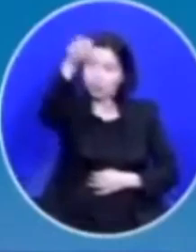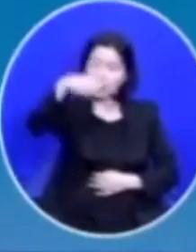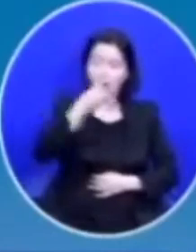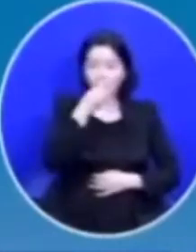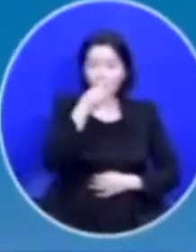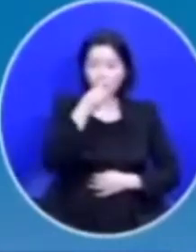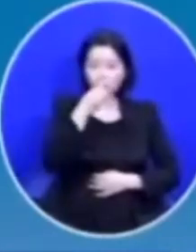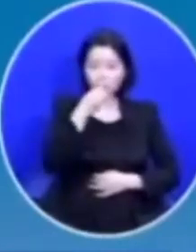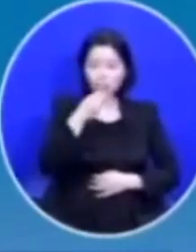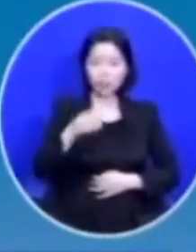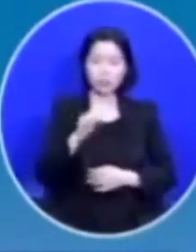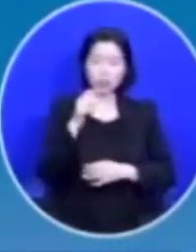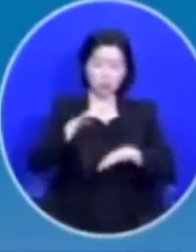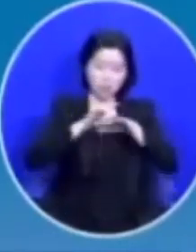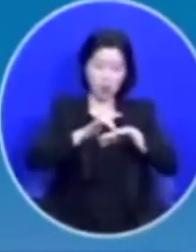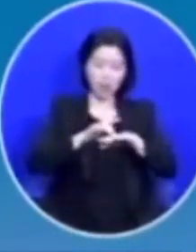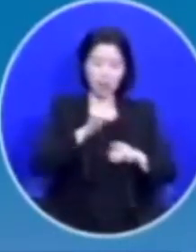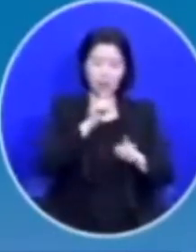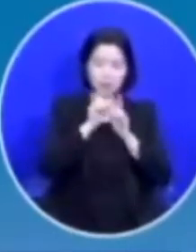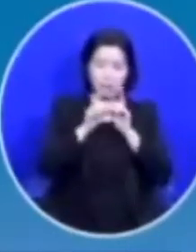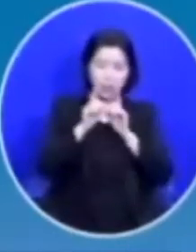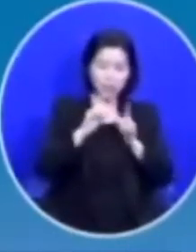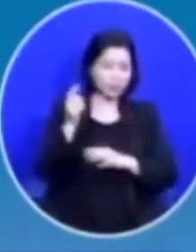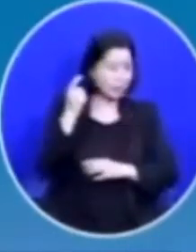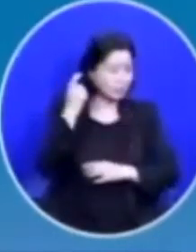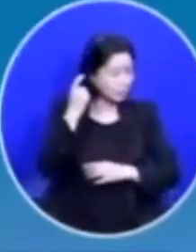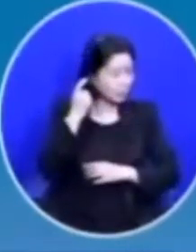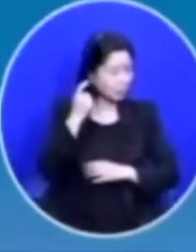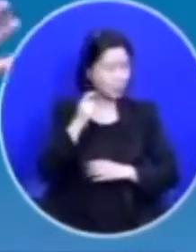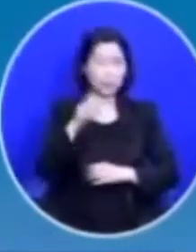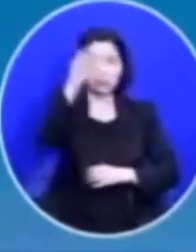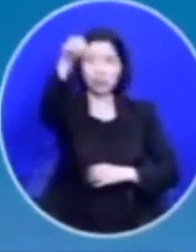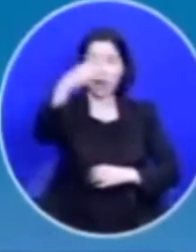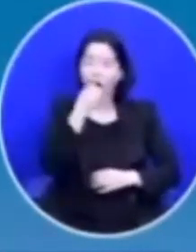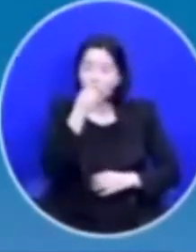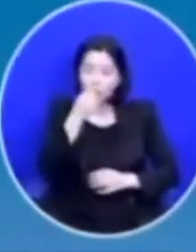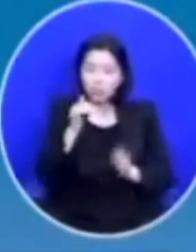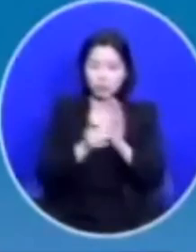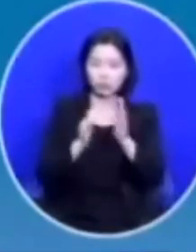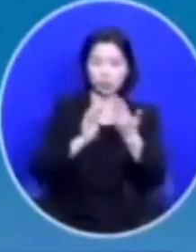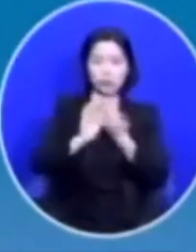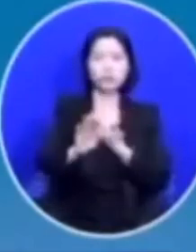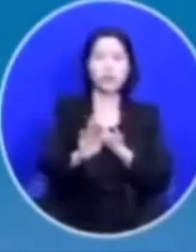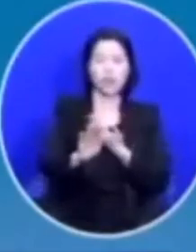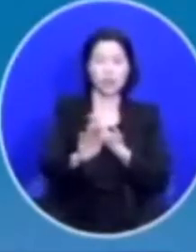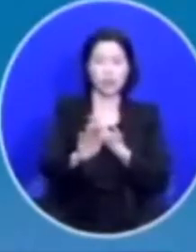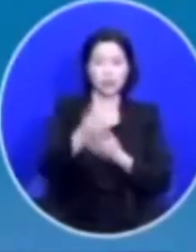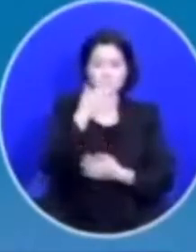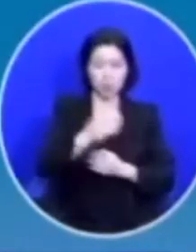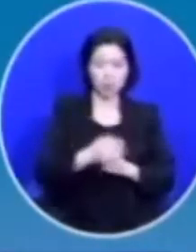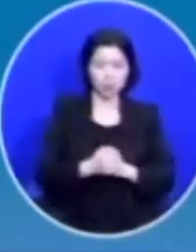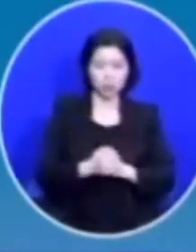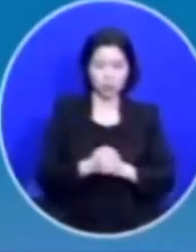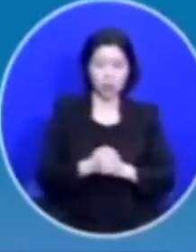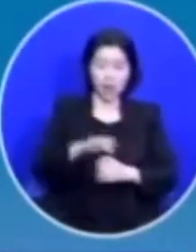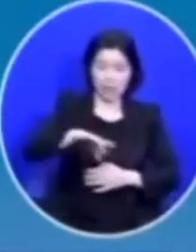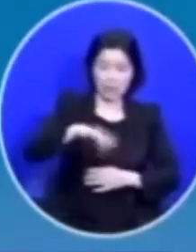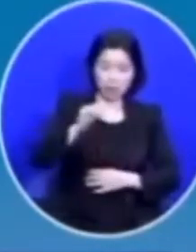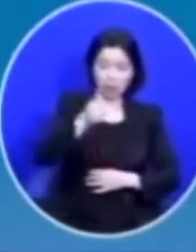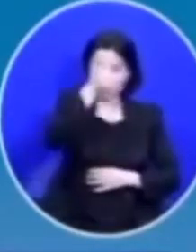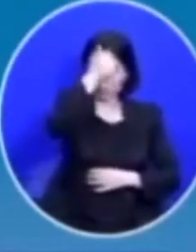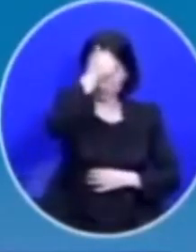마귀가 하는 이야기를 듣고 선악과를 따 먹은 다음부터 되어지는 일입니다 처음 남자였던